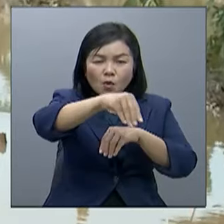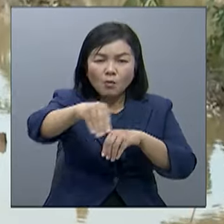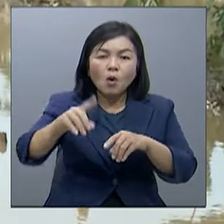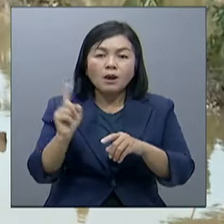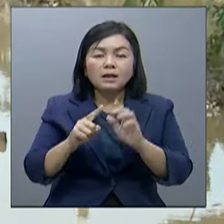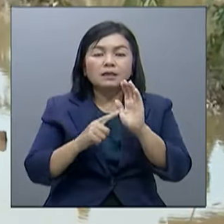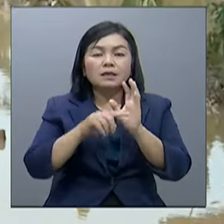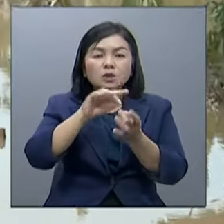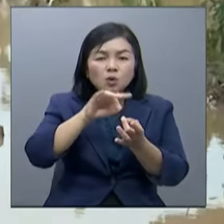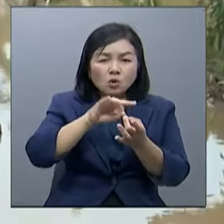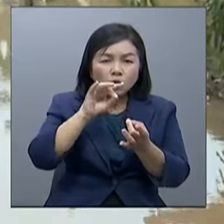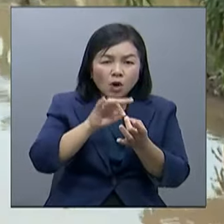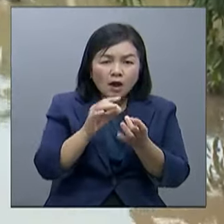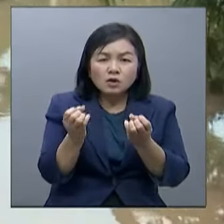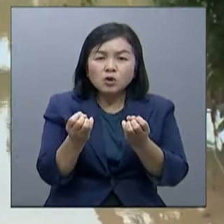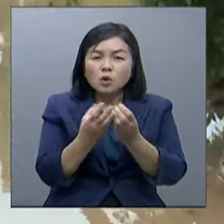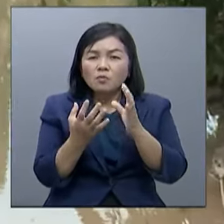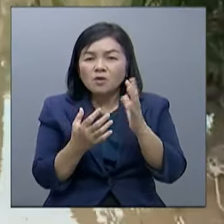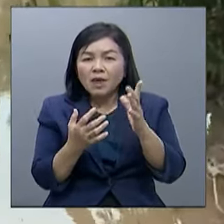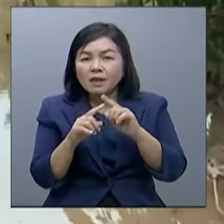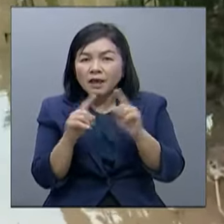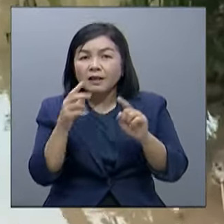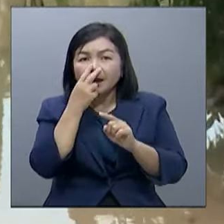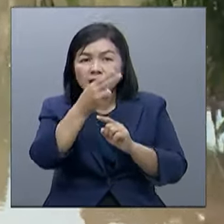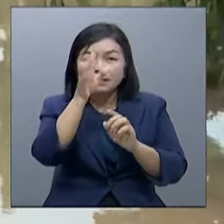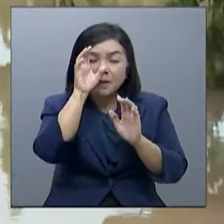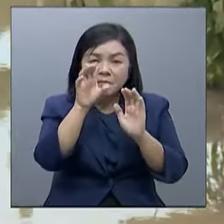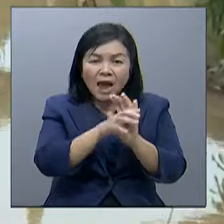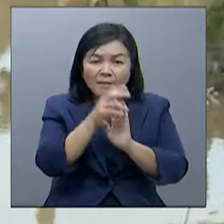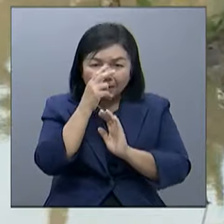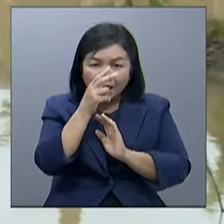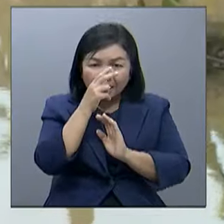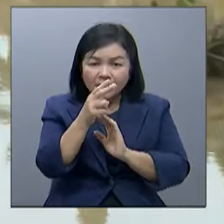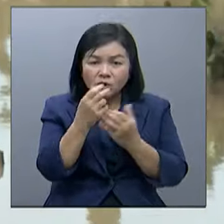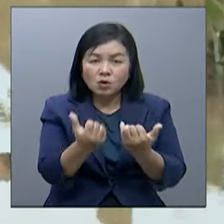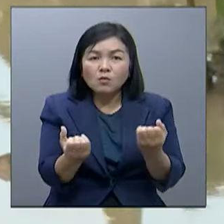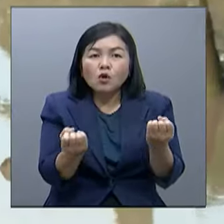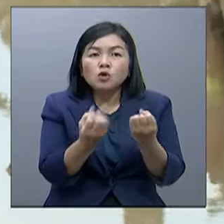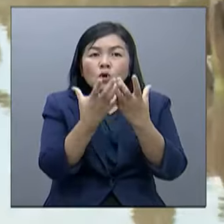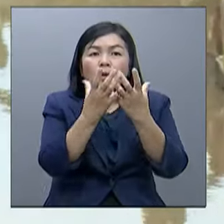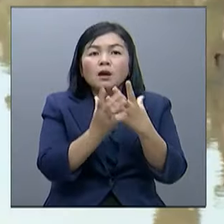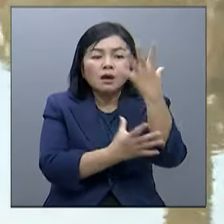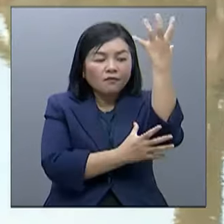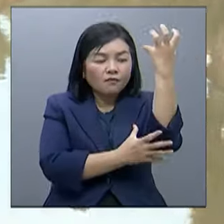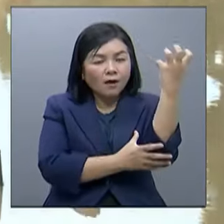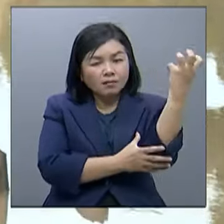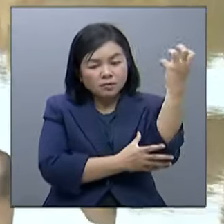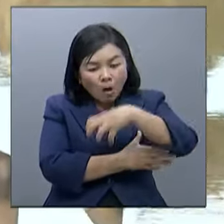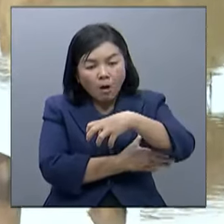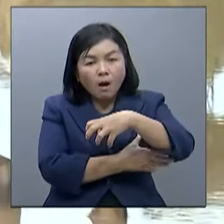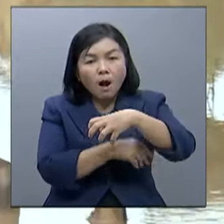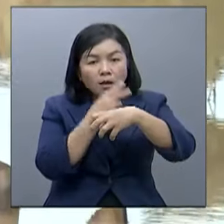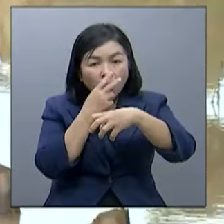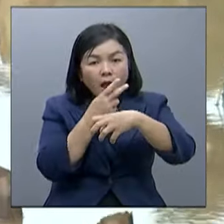สุโขทัยเนี่ยอาจจะไม่ได้รับความเดือดร้อนมากนะครับแต่ถ้าเกิดว่าเราเห็นภาพที่อยู่ด้านหลังของผมเนี่ยนะครับนี่คือความเสียหายบางส่วนนะครับในพื้นที่